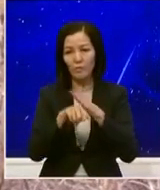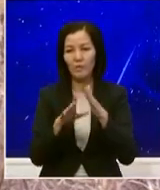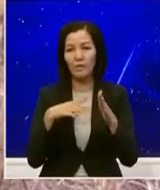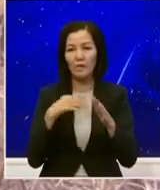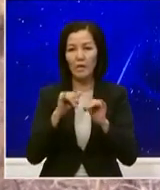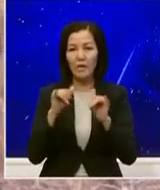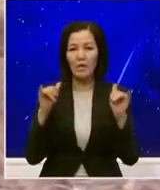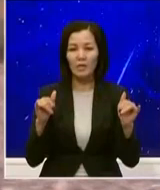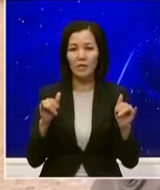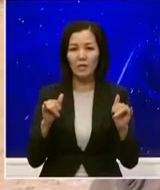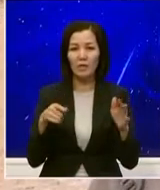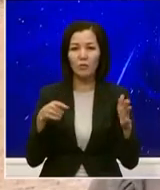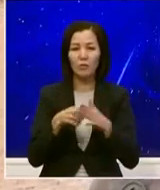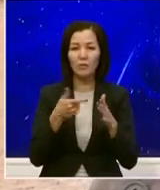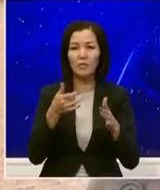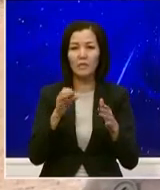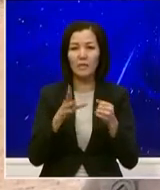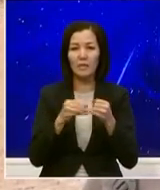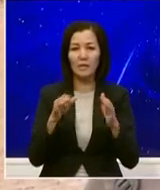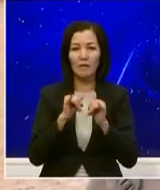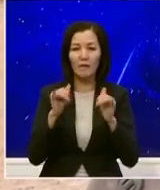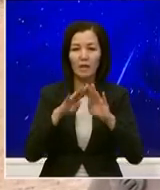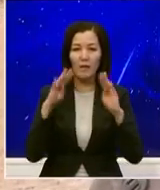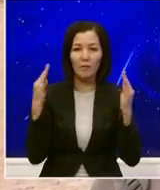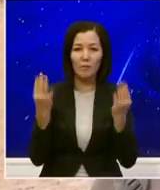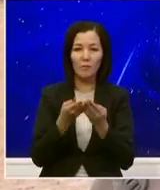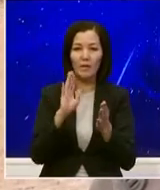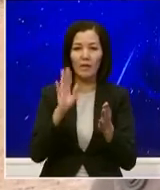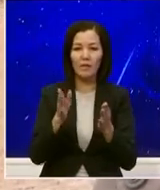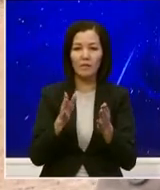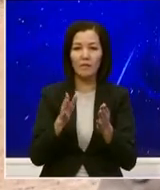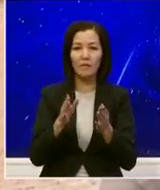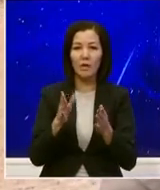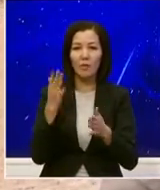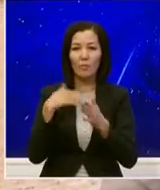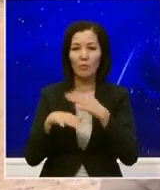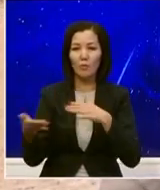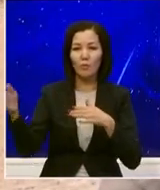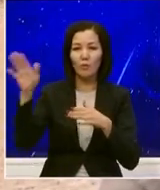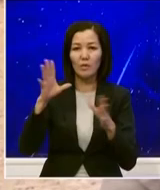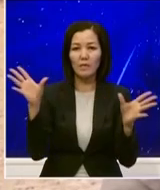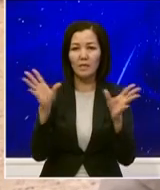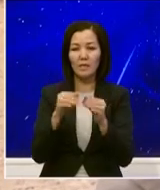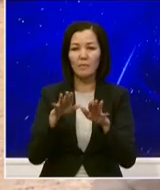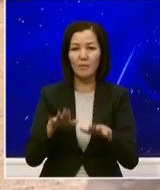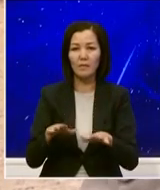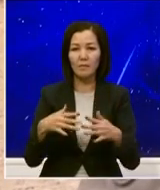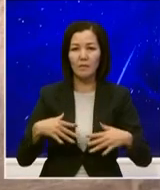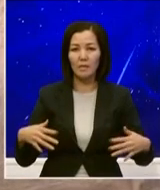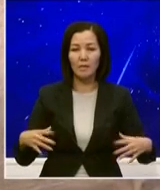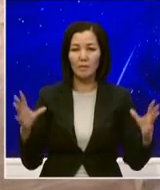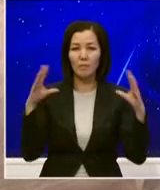будем расширять его до 10 гектаров и начнем огораживать. Если этого не сделать, они могут уйти в горы и соединиться с местными дикими